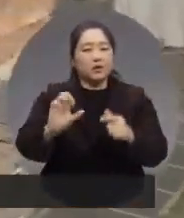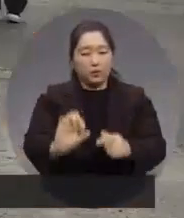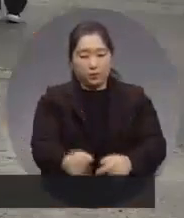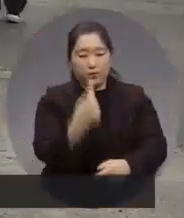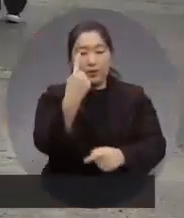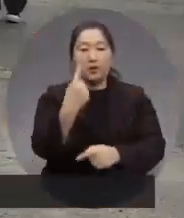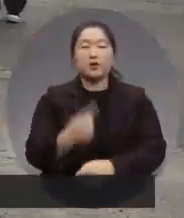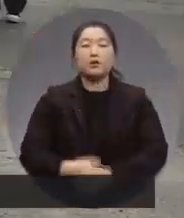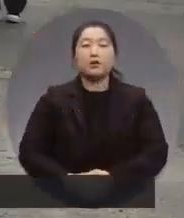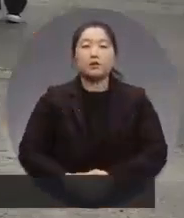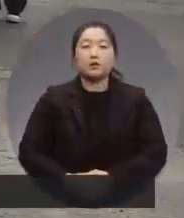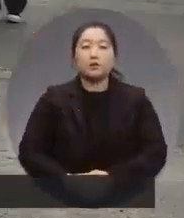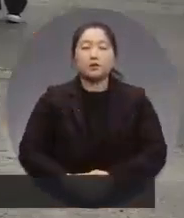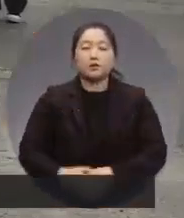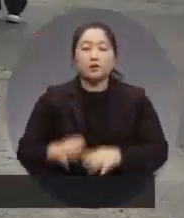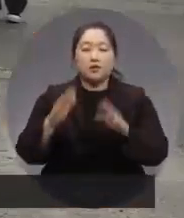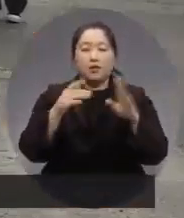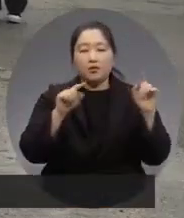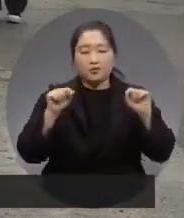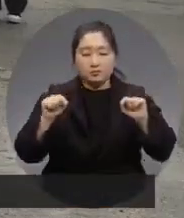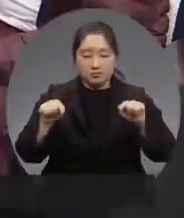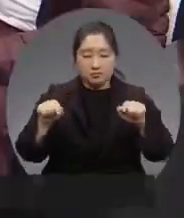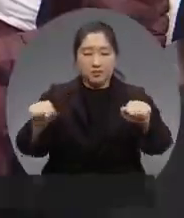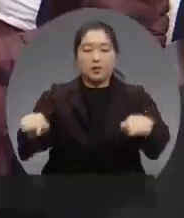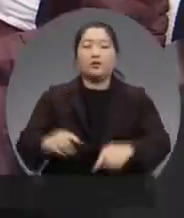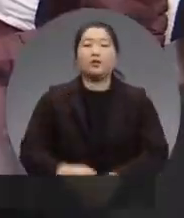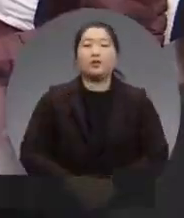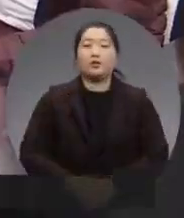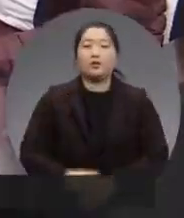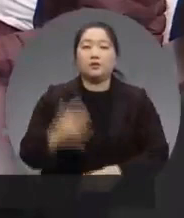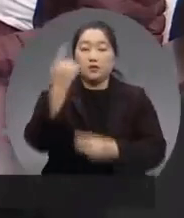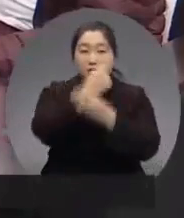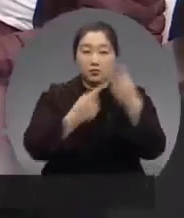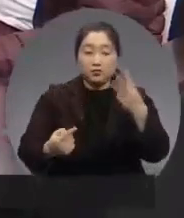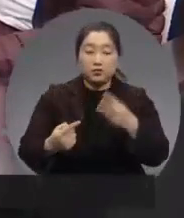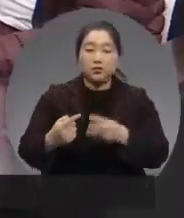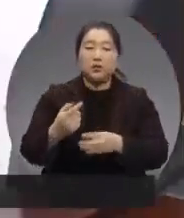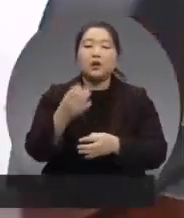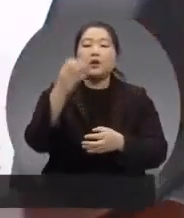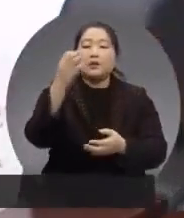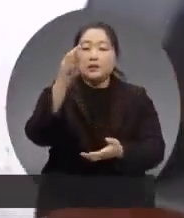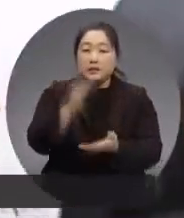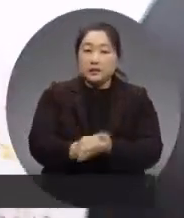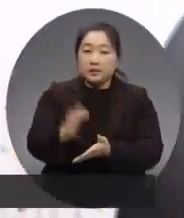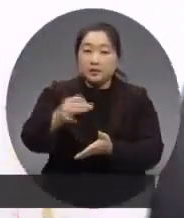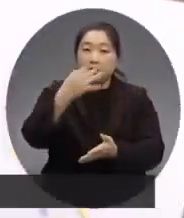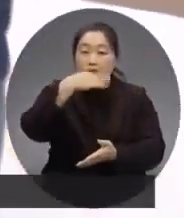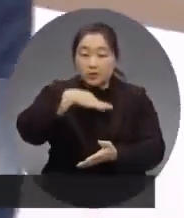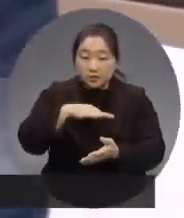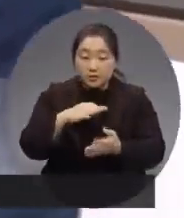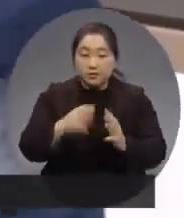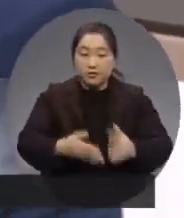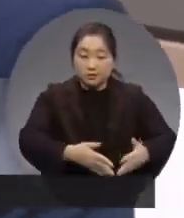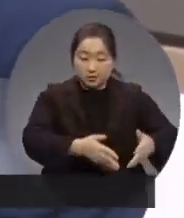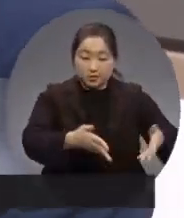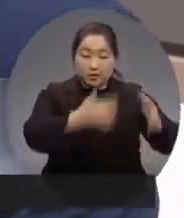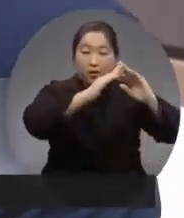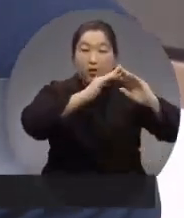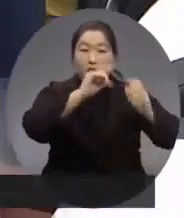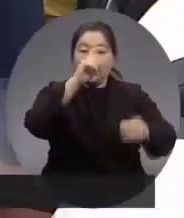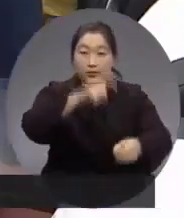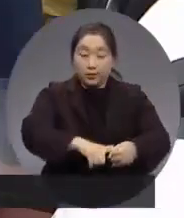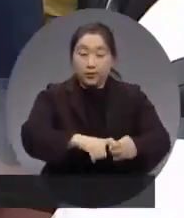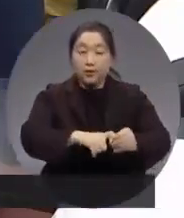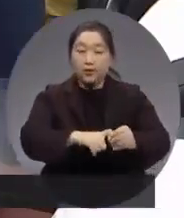갈등은 여전히 평행선입니다. 청주시는 보다 적은 비용으로 효율적으로 신청사를 건립하기